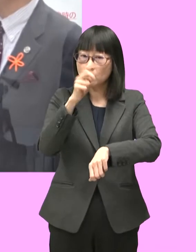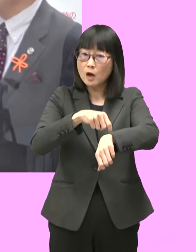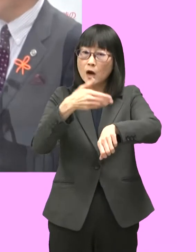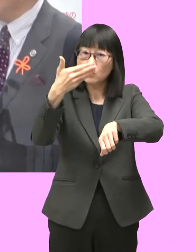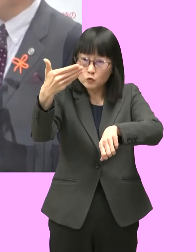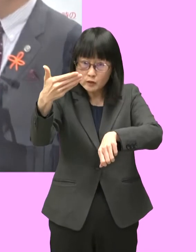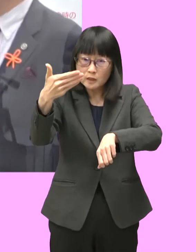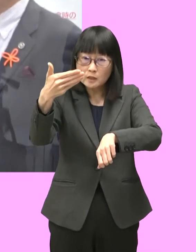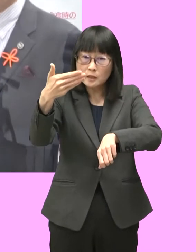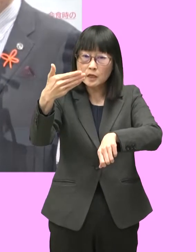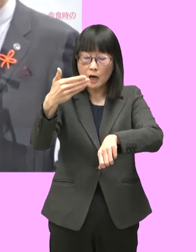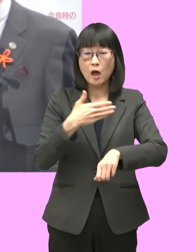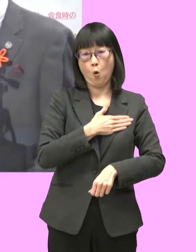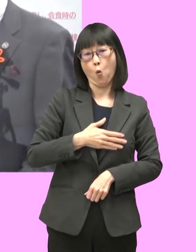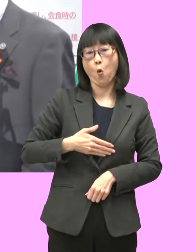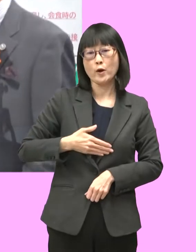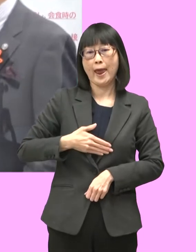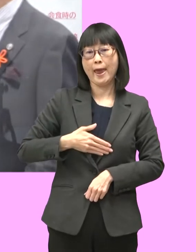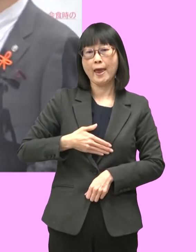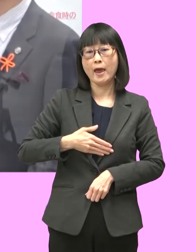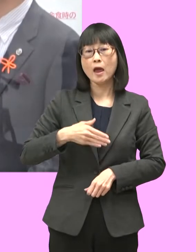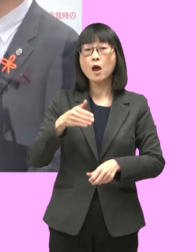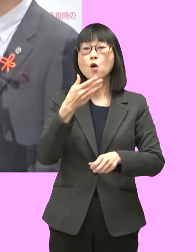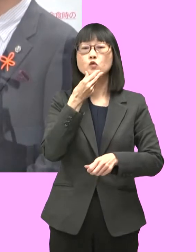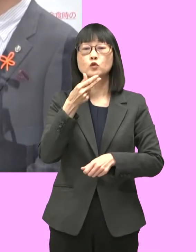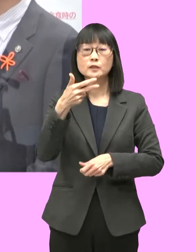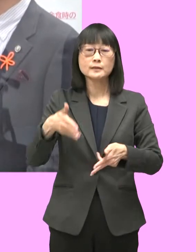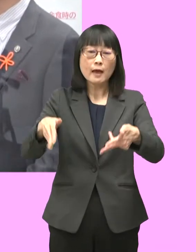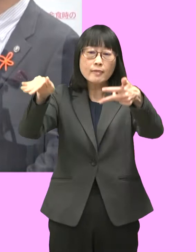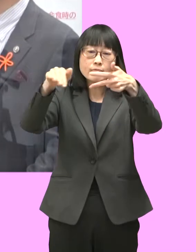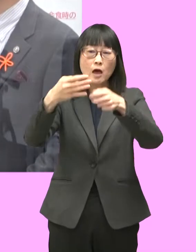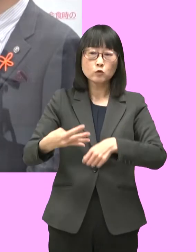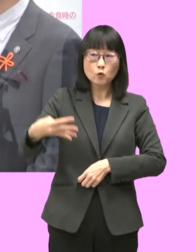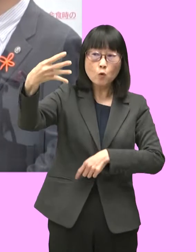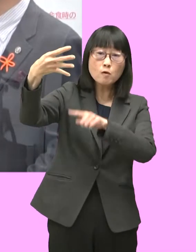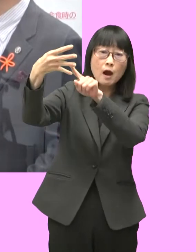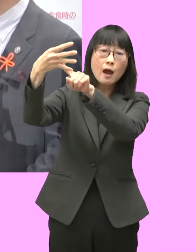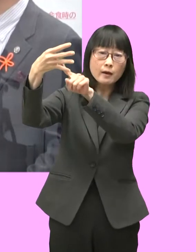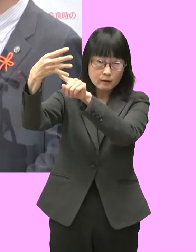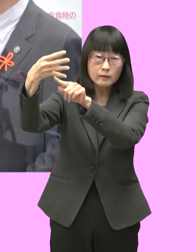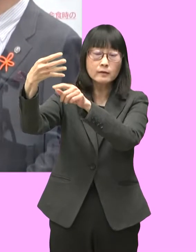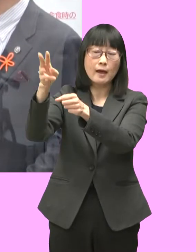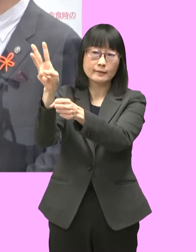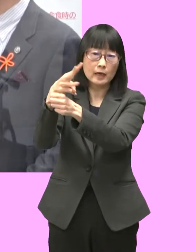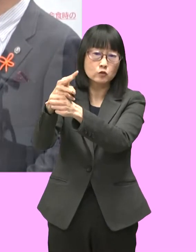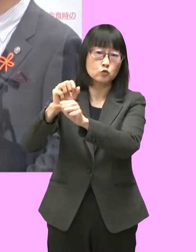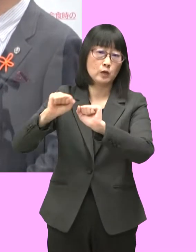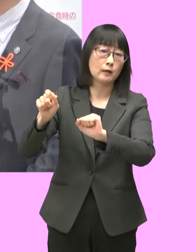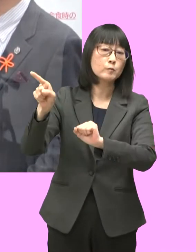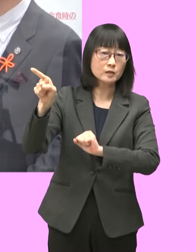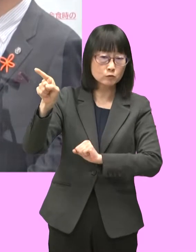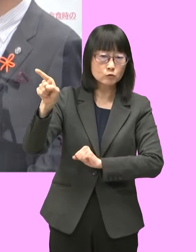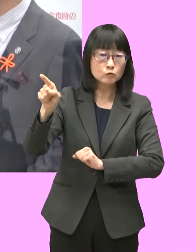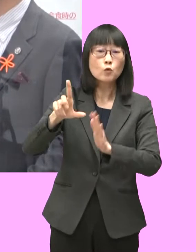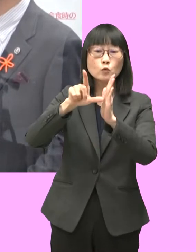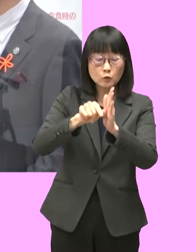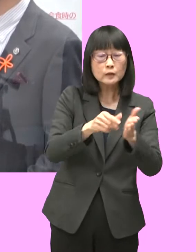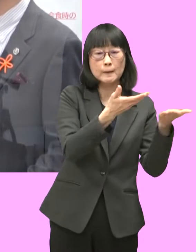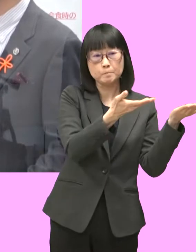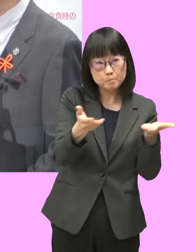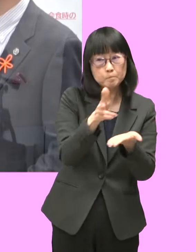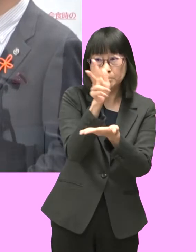ターの4階で実施をいたします。そして内容は保健所講話とか疫学調査